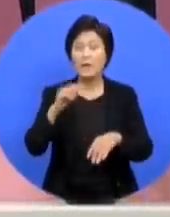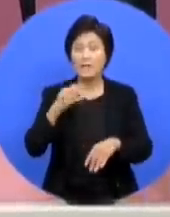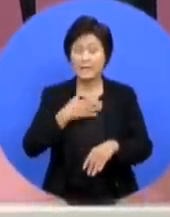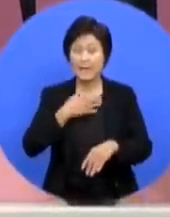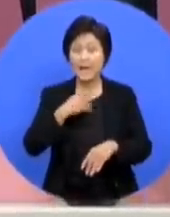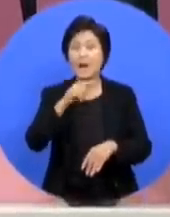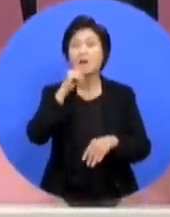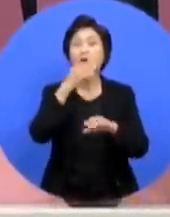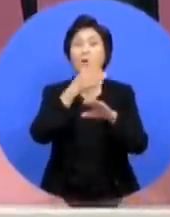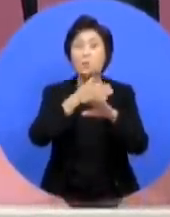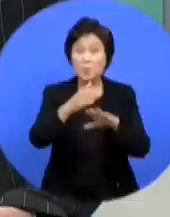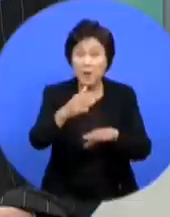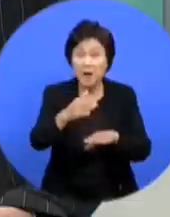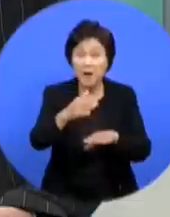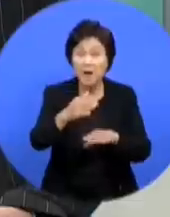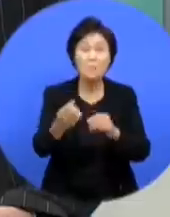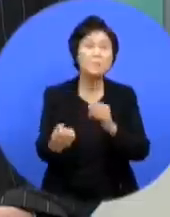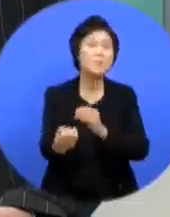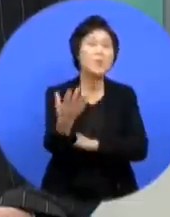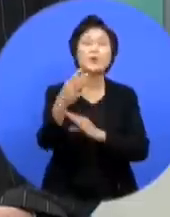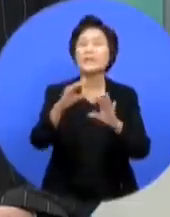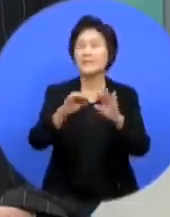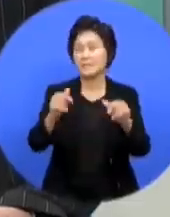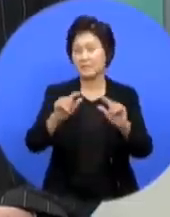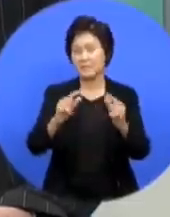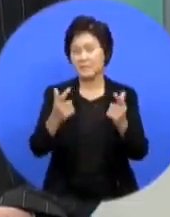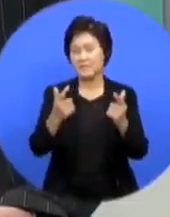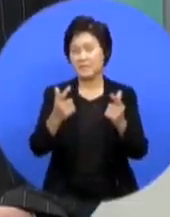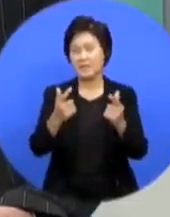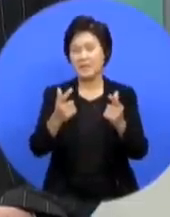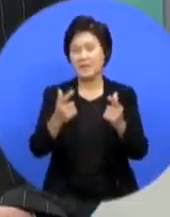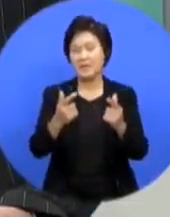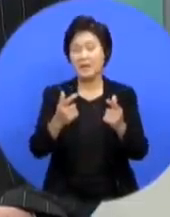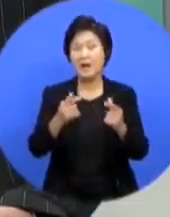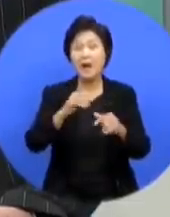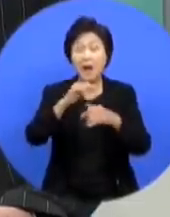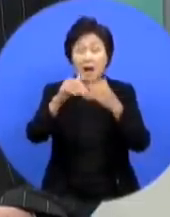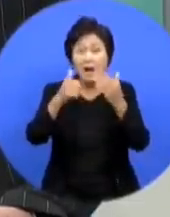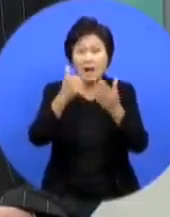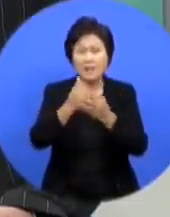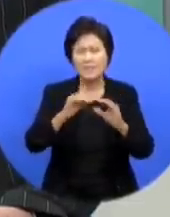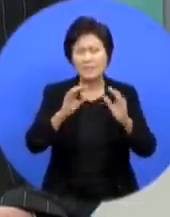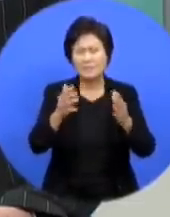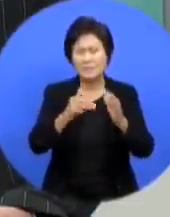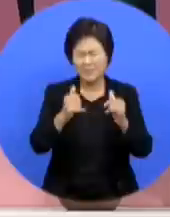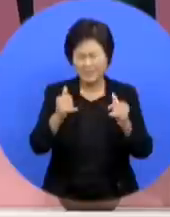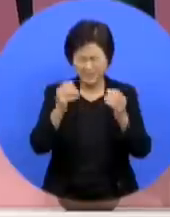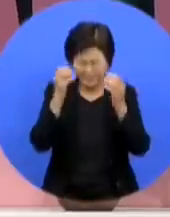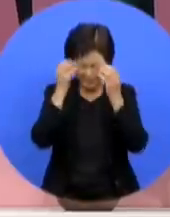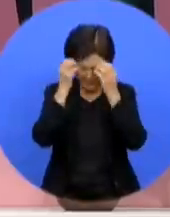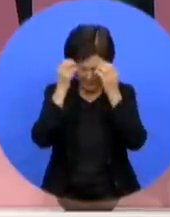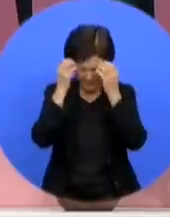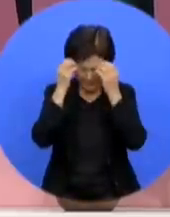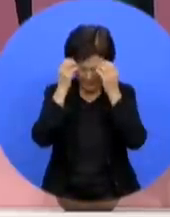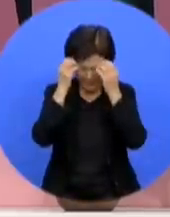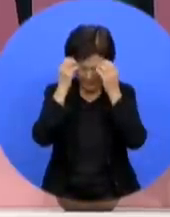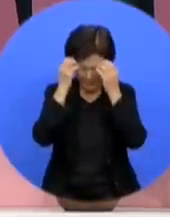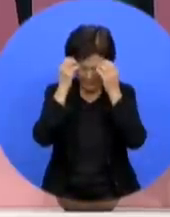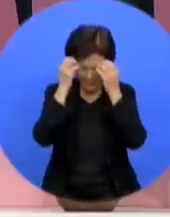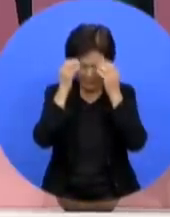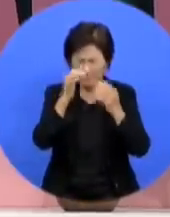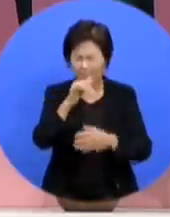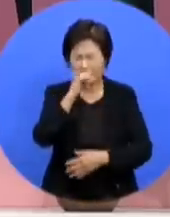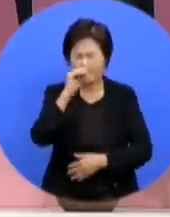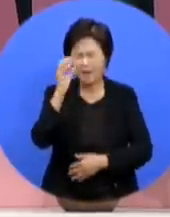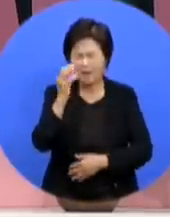한다. 저 땅은 포기된 땅이 아니고 저 땅은 하나님의 백성이 고난받는 거룩한 땅이다. 예. 내가 저